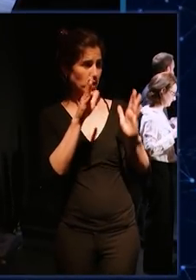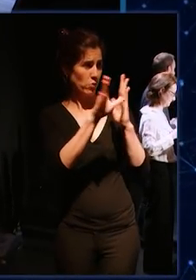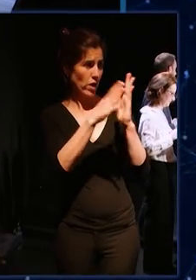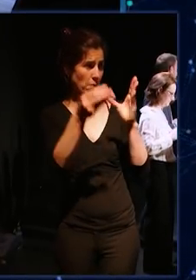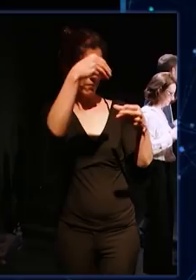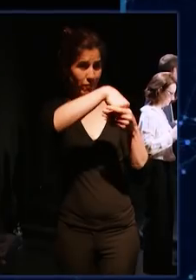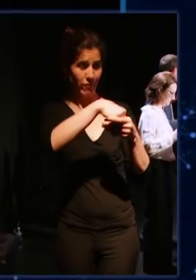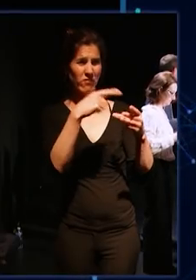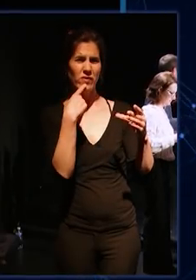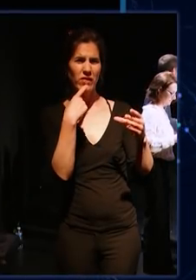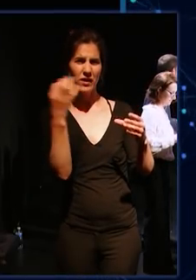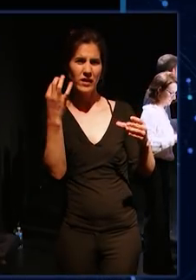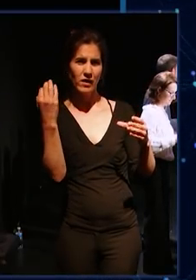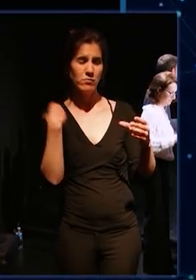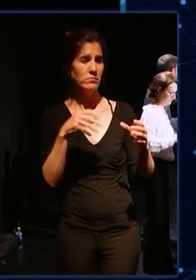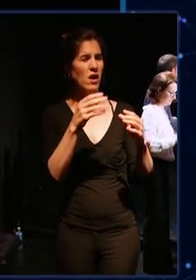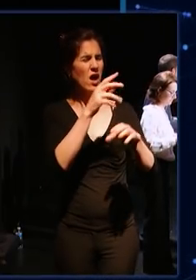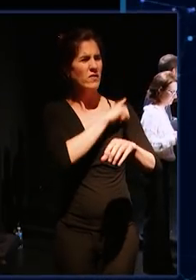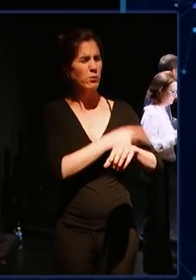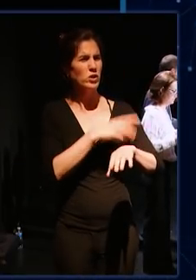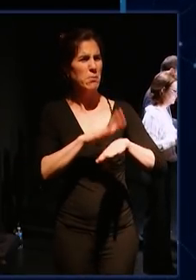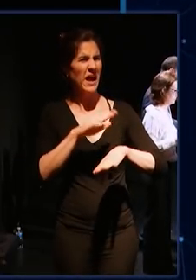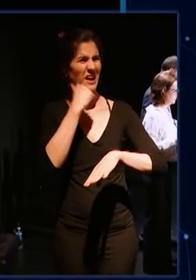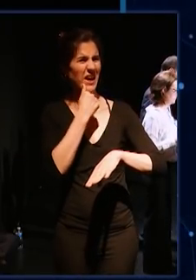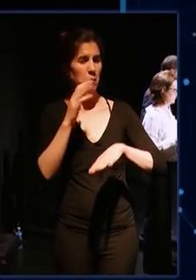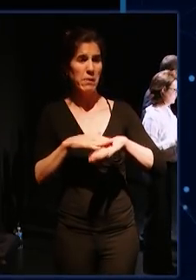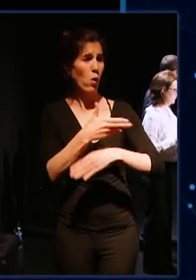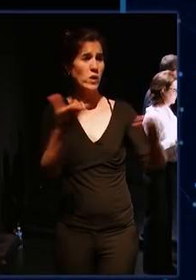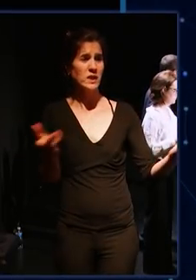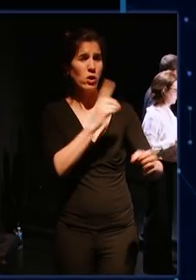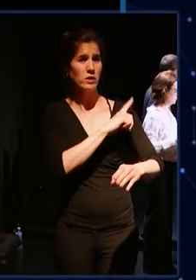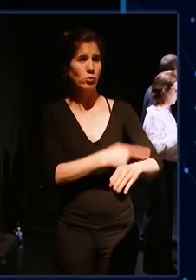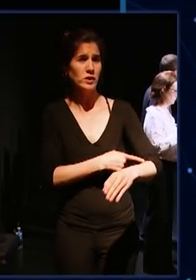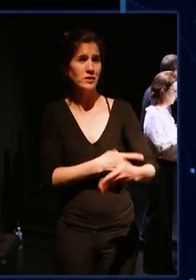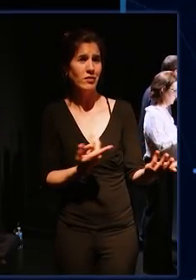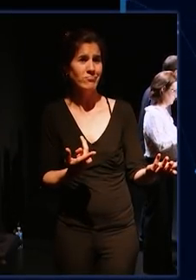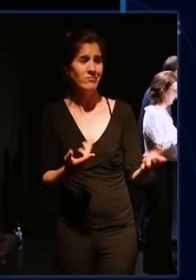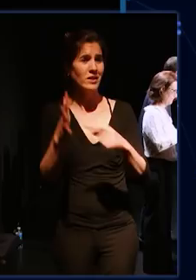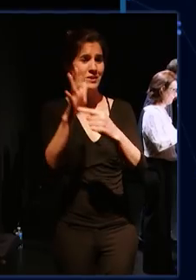és per tots els esportistes, sense cap tipus de discriminació.